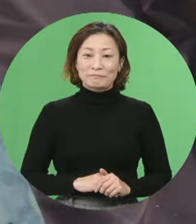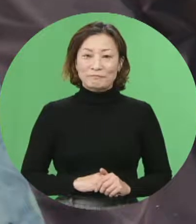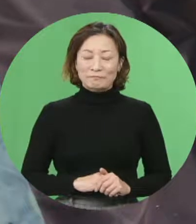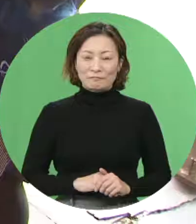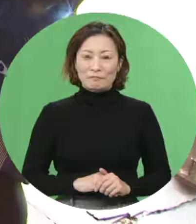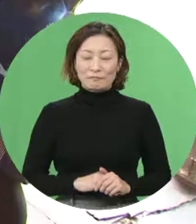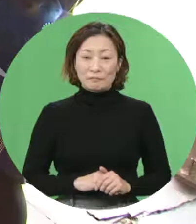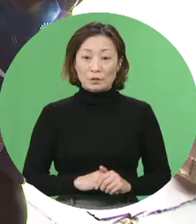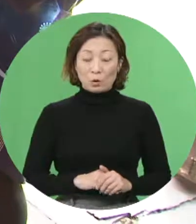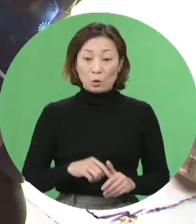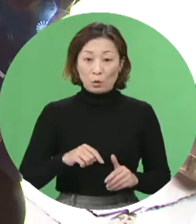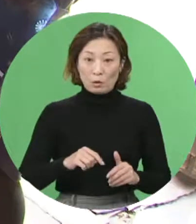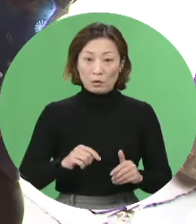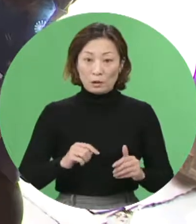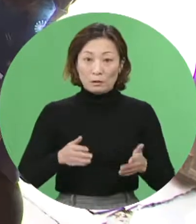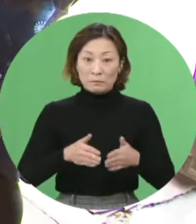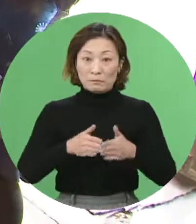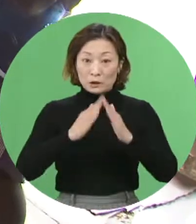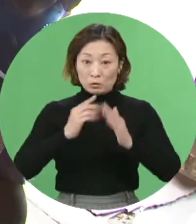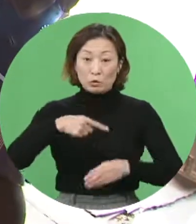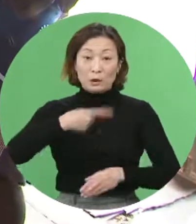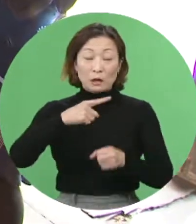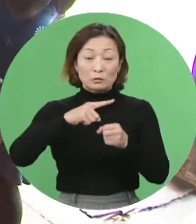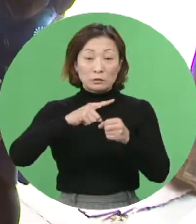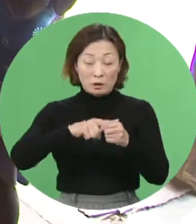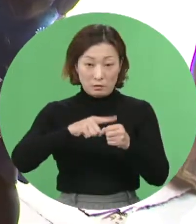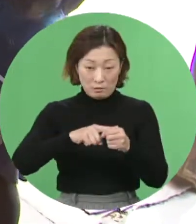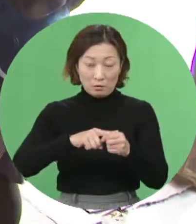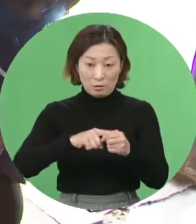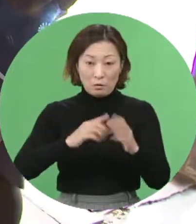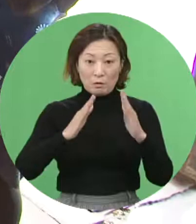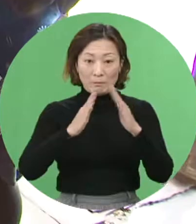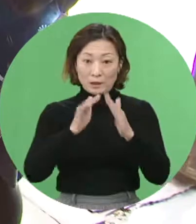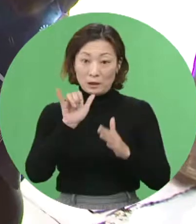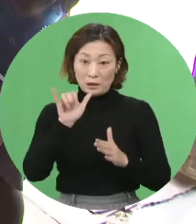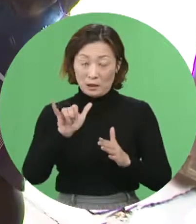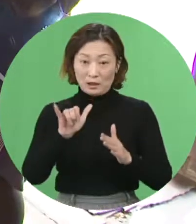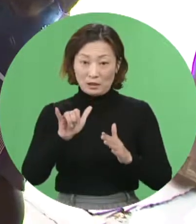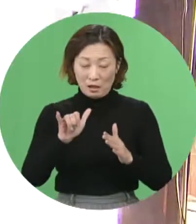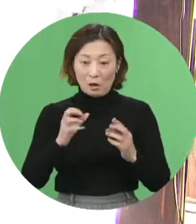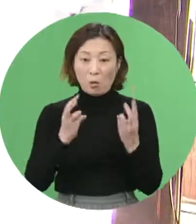大野の築100年の町屋でワークショップが行われました。